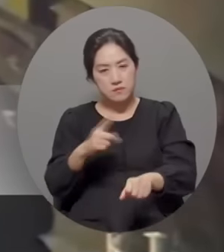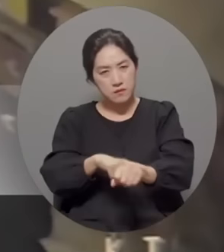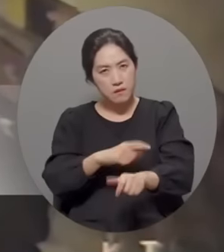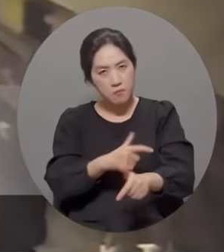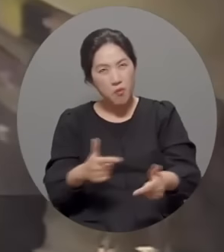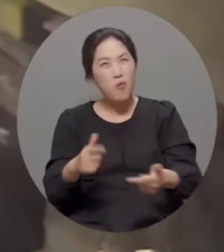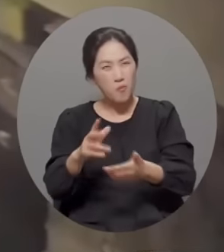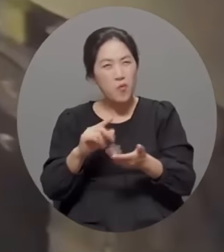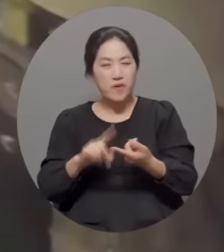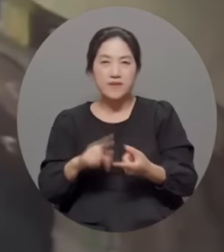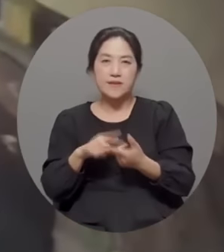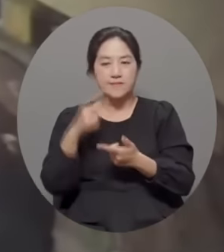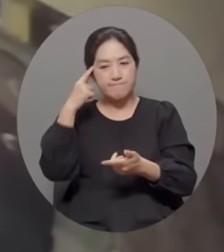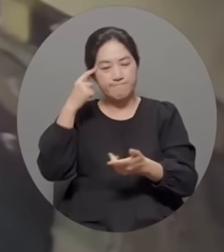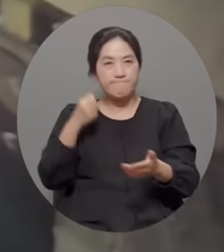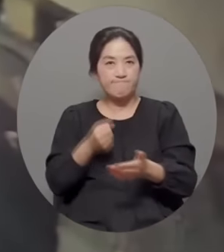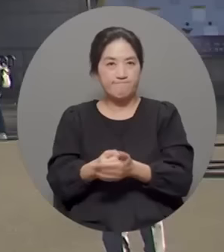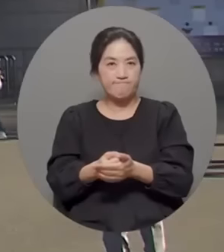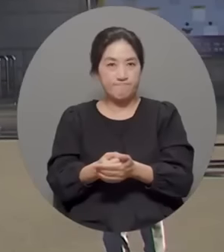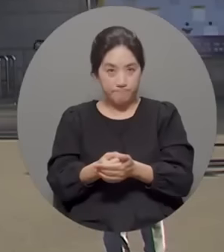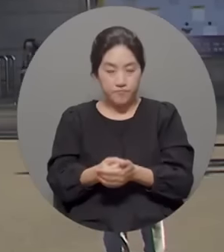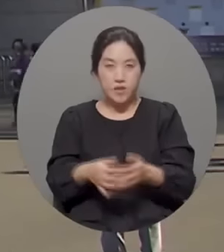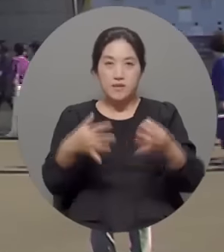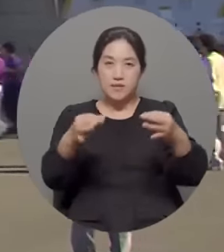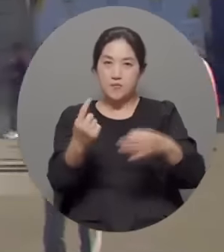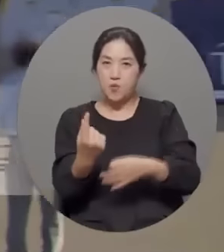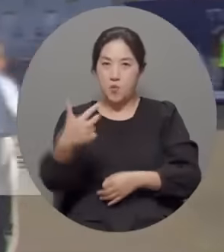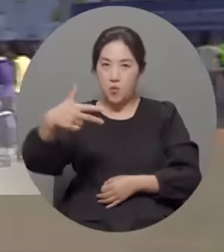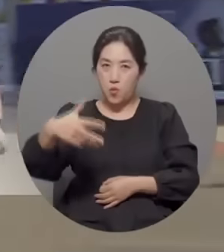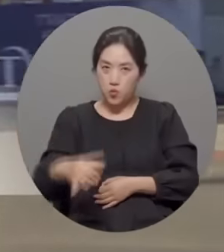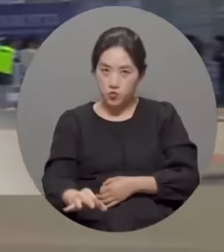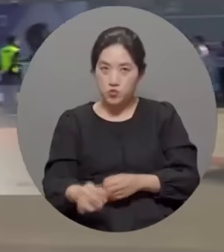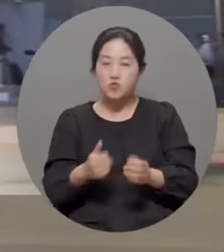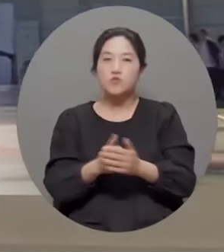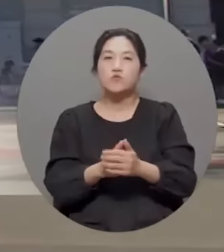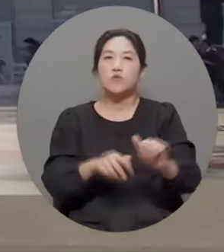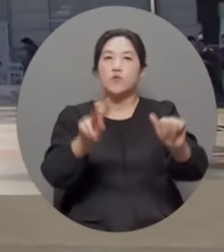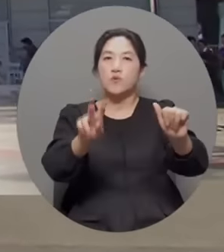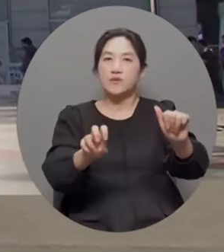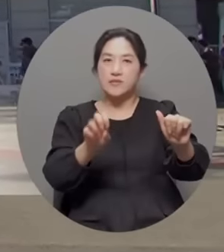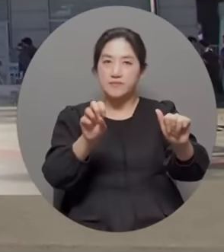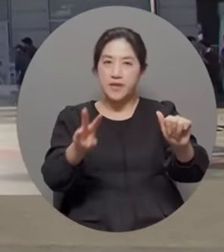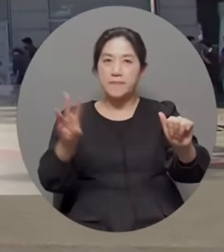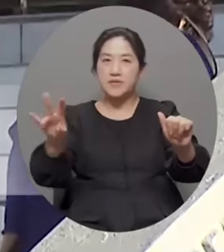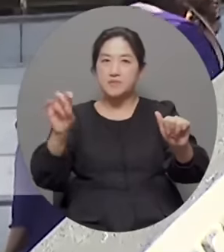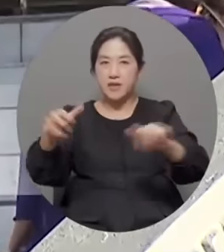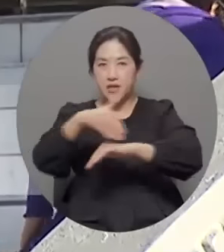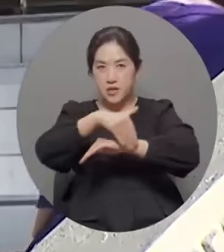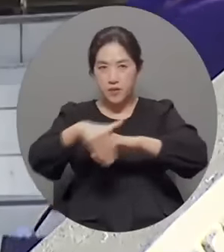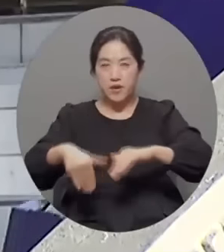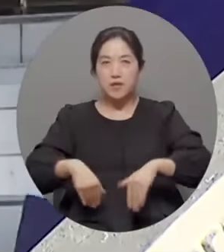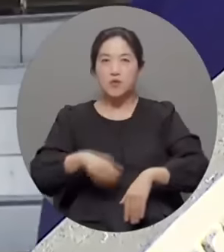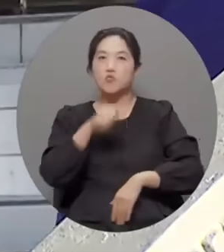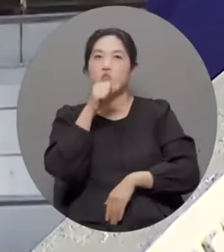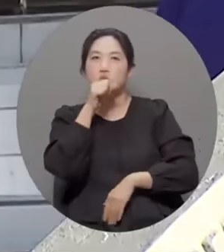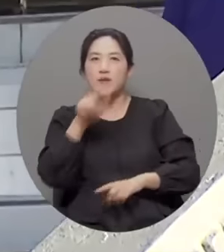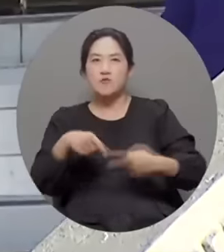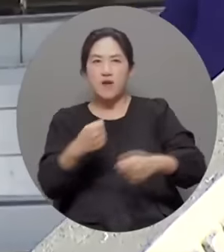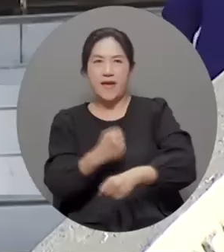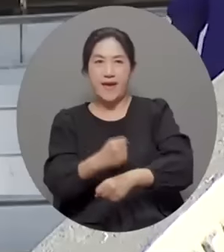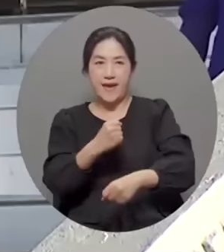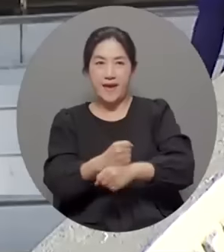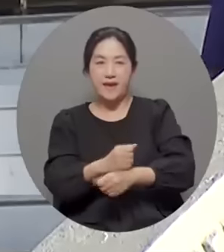결정한다는 방침입니다. 이런 가운데 김 씨는 오는 23일과 24일 예정된 공연에 출연을 강행하는